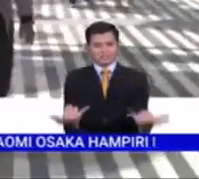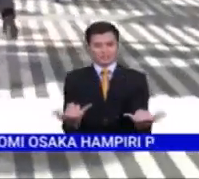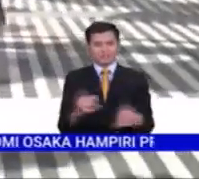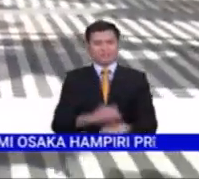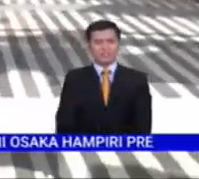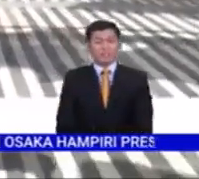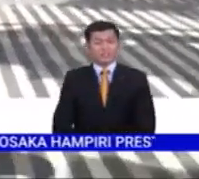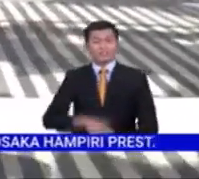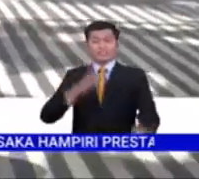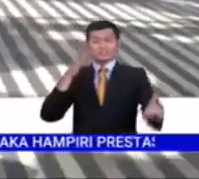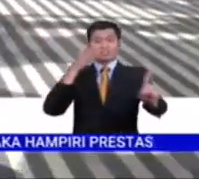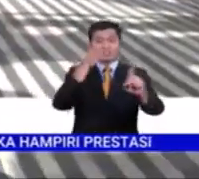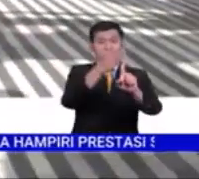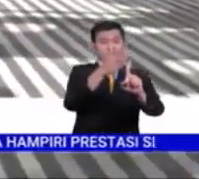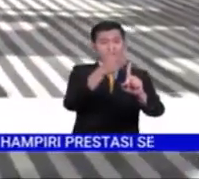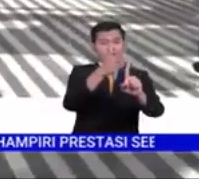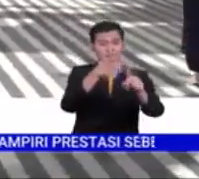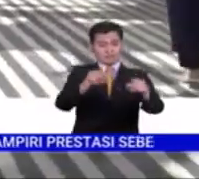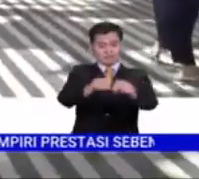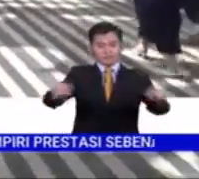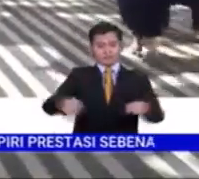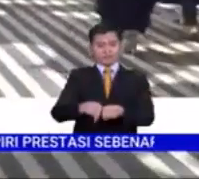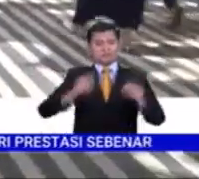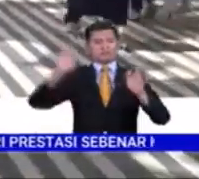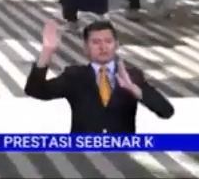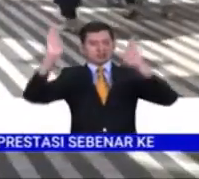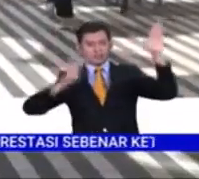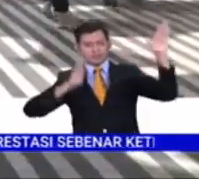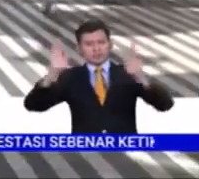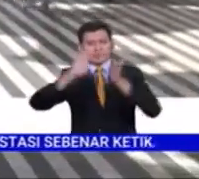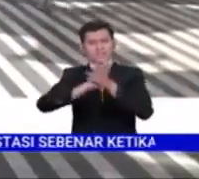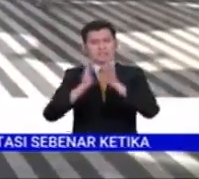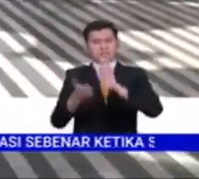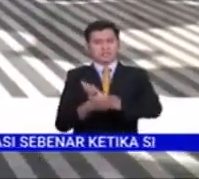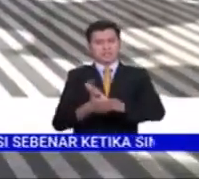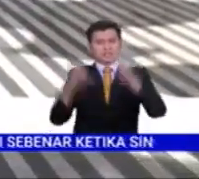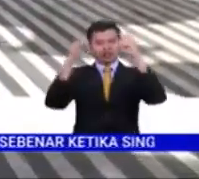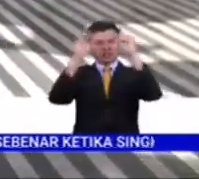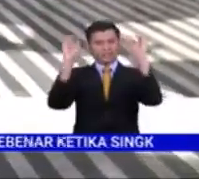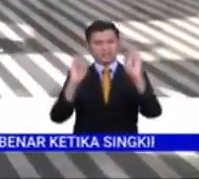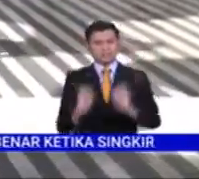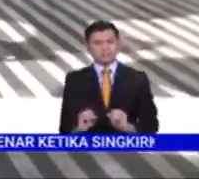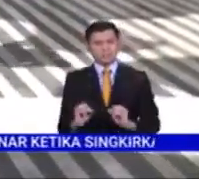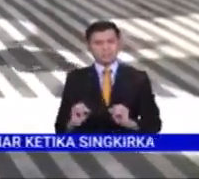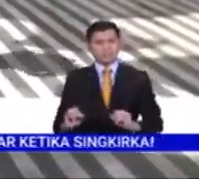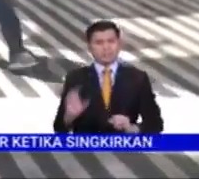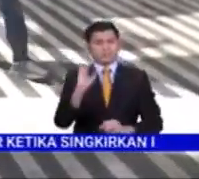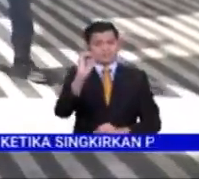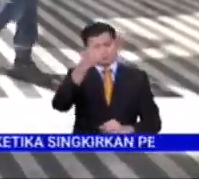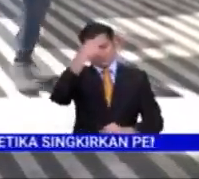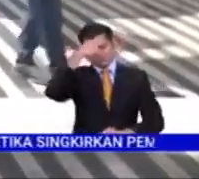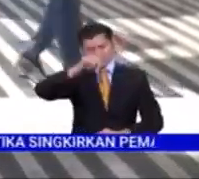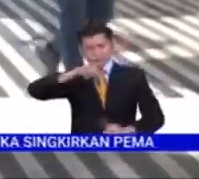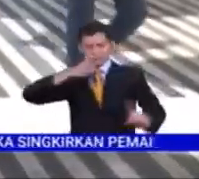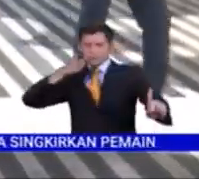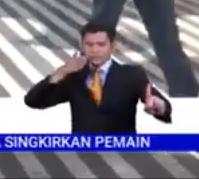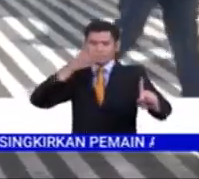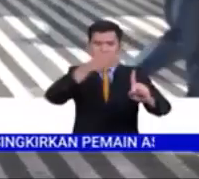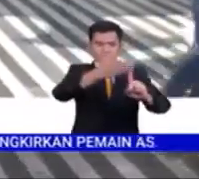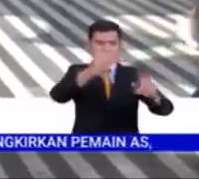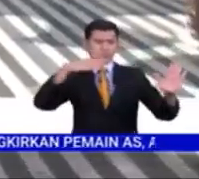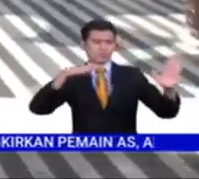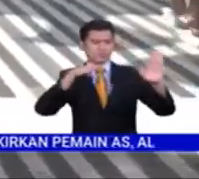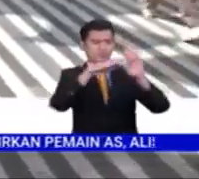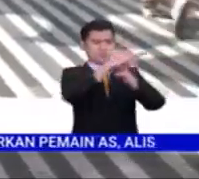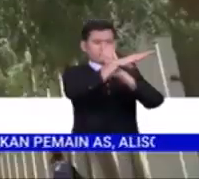Dengan tumpuan Pavilion Malaysia bagi mencapai karbon bersih sifar dalam mencapai matlamat pembangunan mampan termasuk